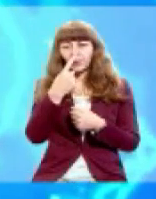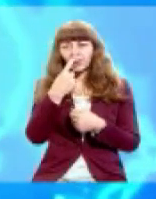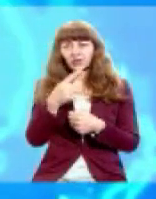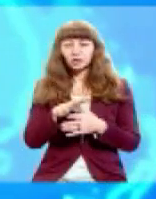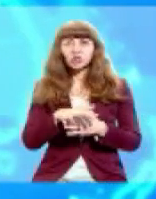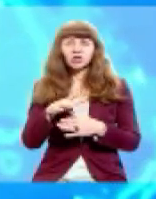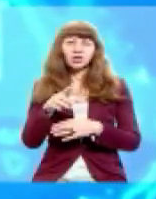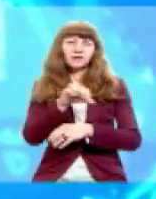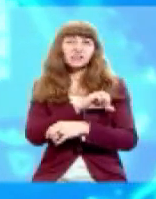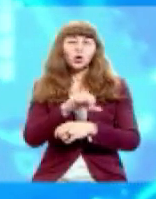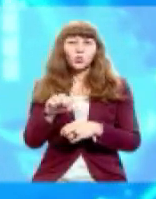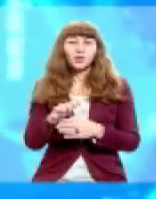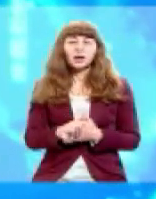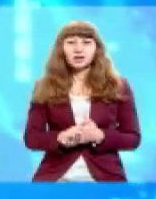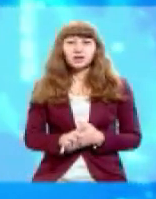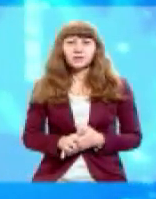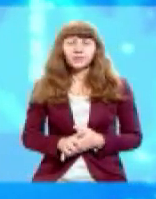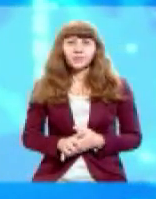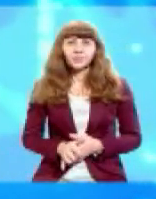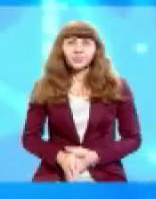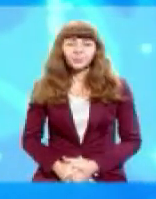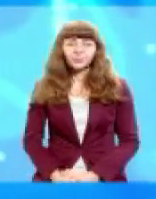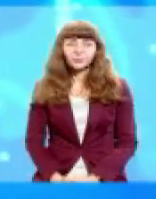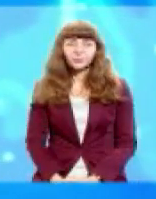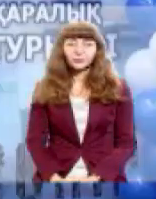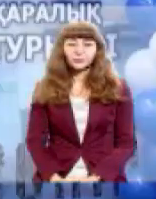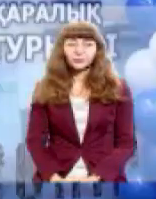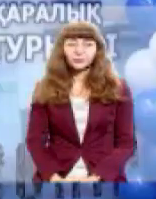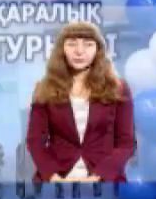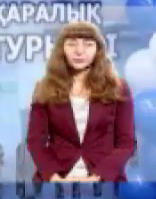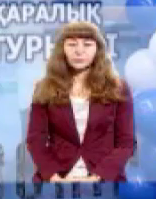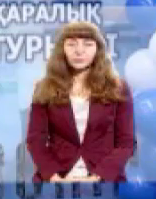Асықты өлкедегі дүбірлі дода жайында тілшіміз тарқатсын.